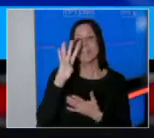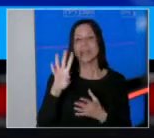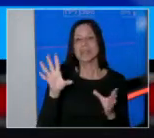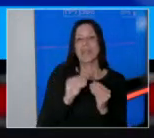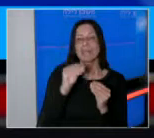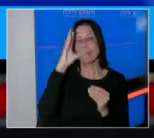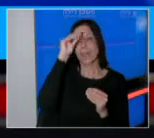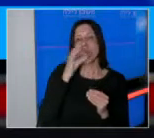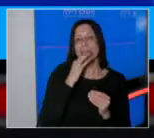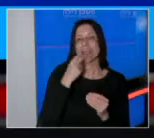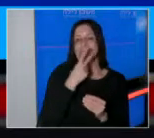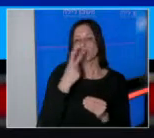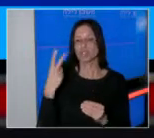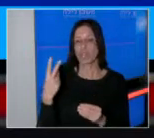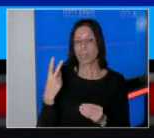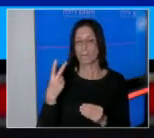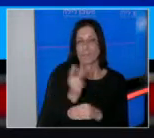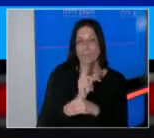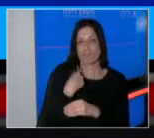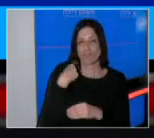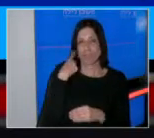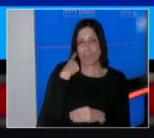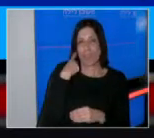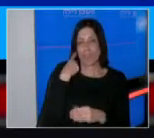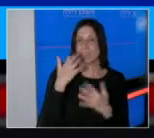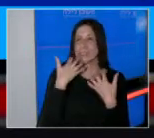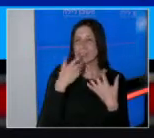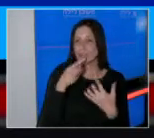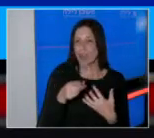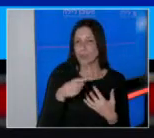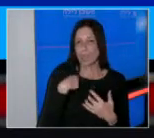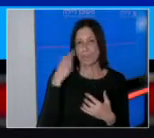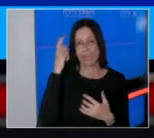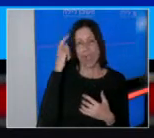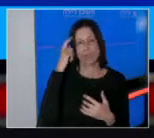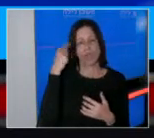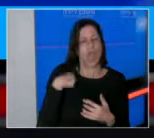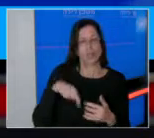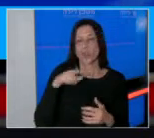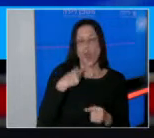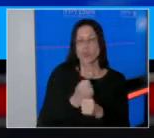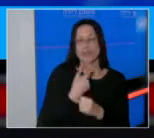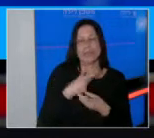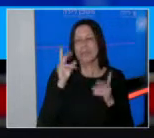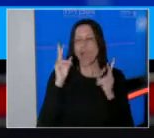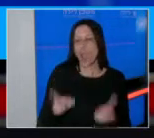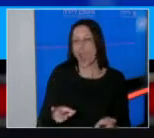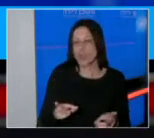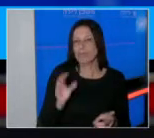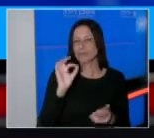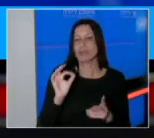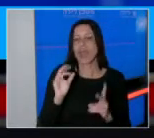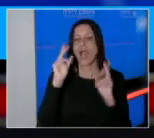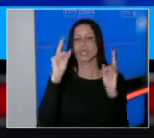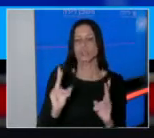בן 22, מיד כששמענו על הסיפור הזה, היה לנו ברור שאנחנו עושות כל מה שאנחנו יכולות כדי